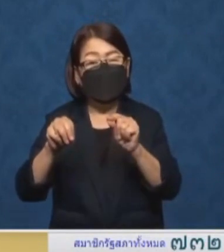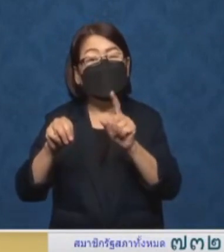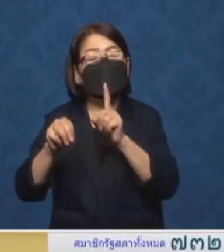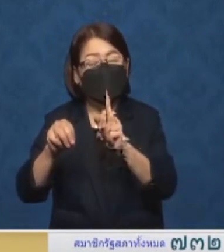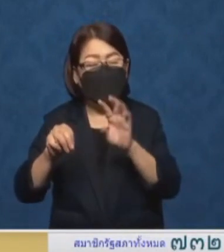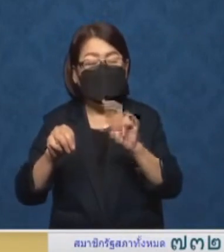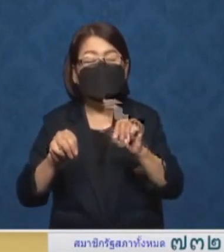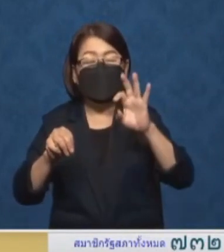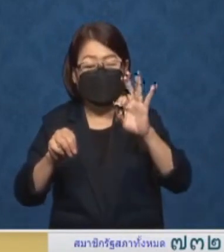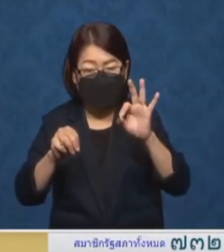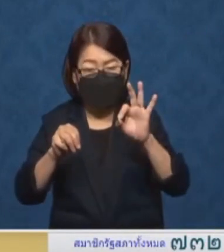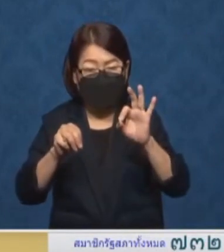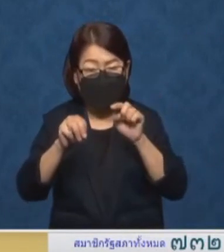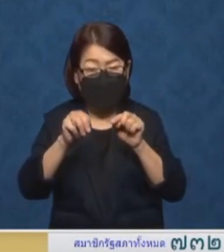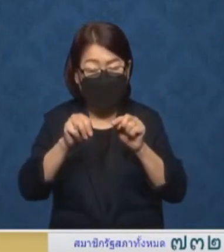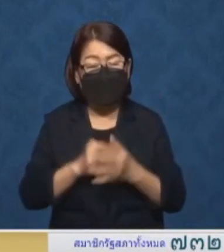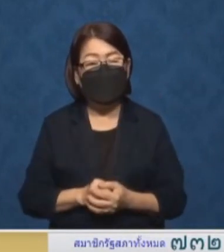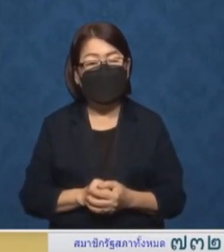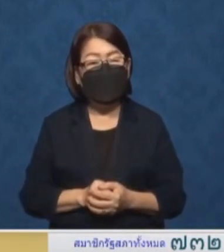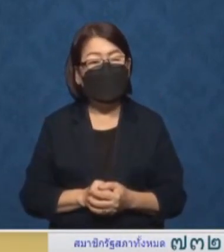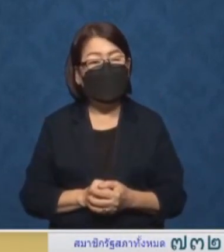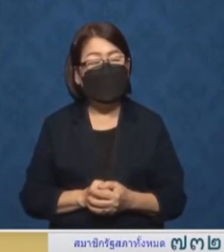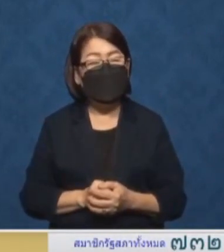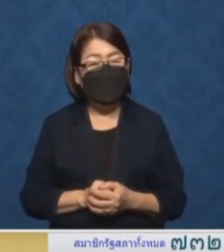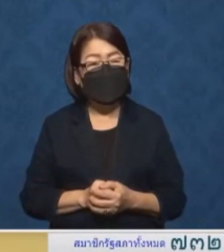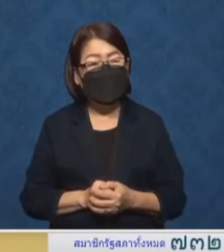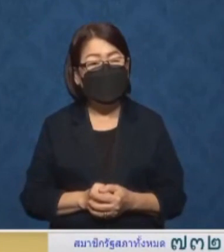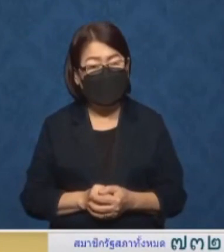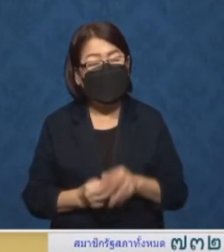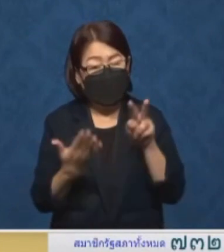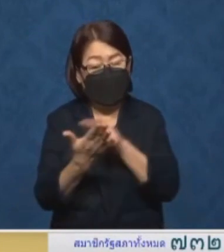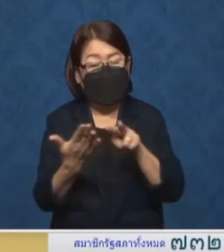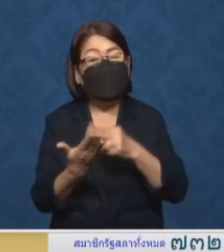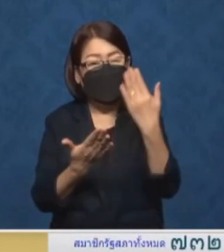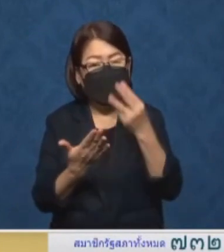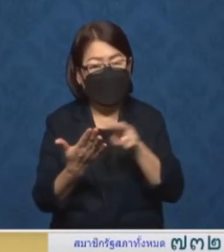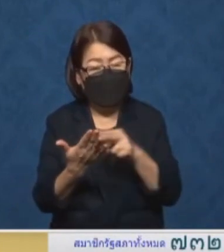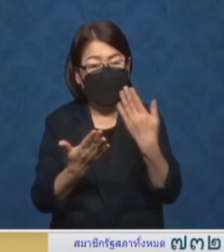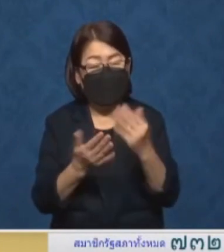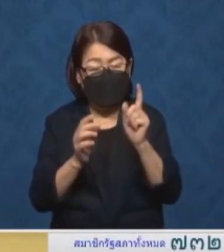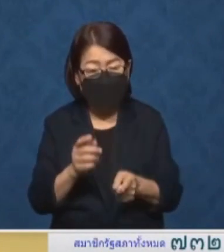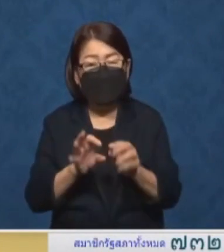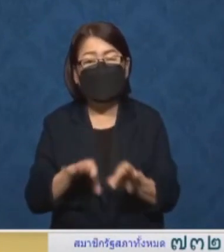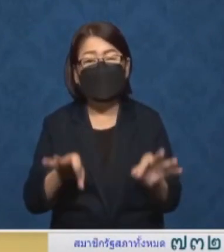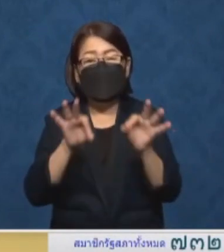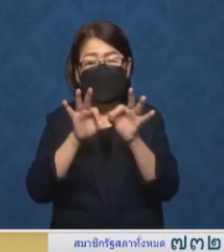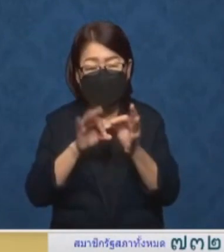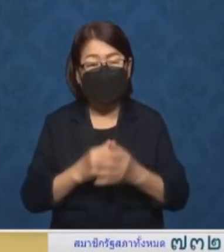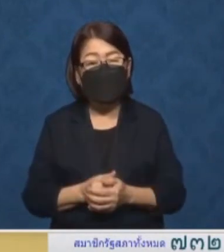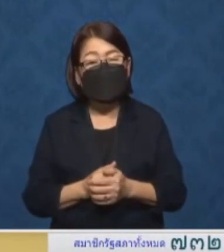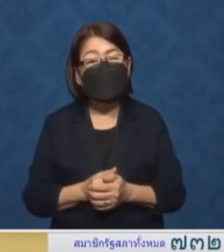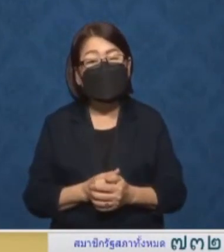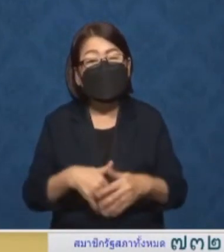149ขอทวนถึงเนื้อหาสาระหน่อยเพราะมันเป็นเรื่องสำคัญท่านประธานเดี๋ยวผู้ฟังจ